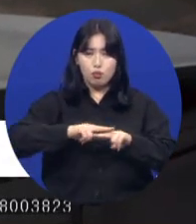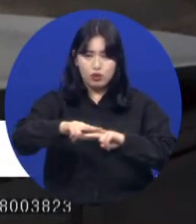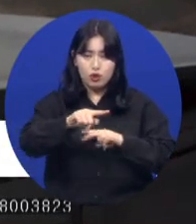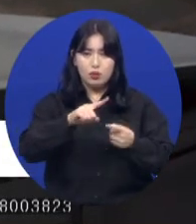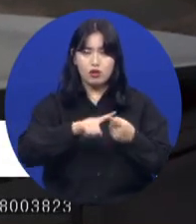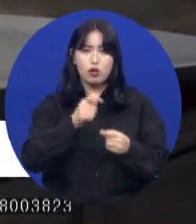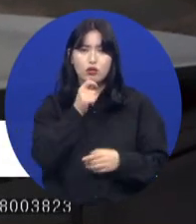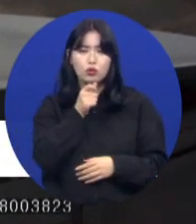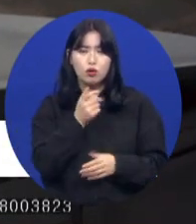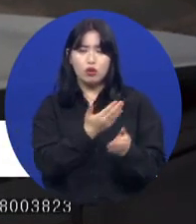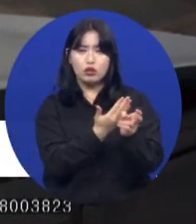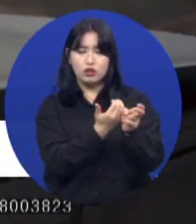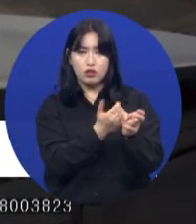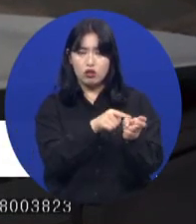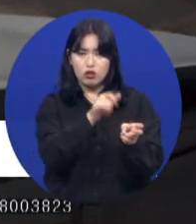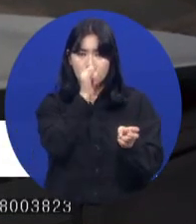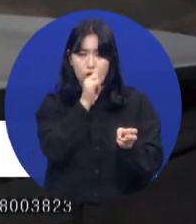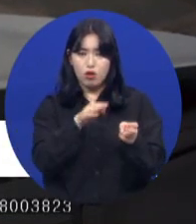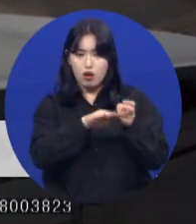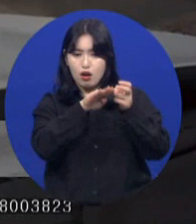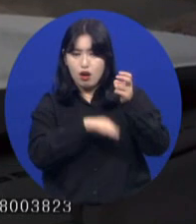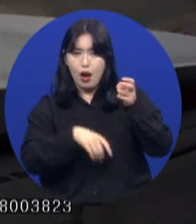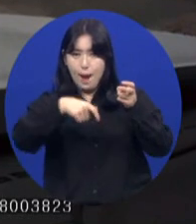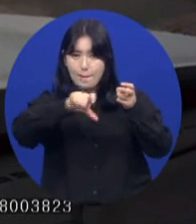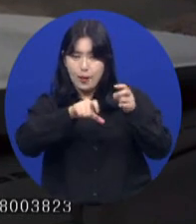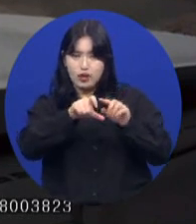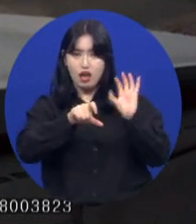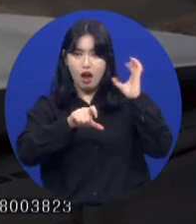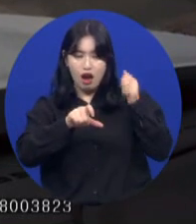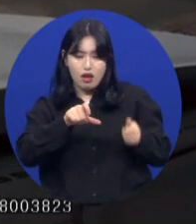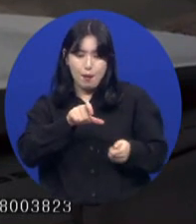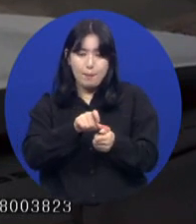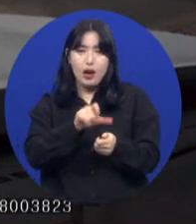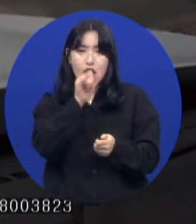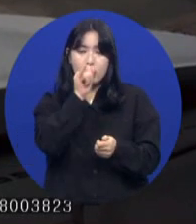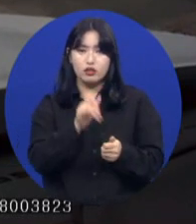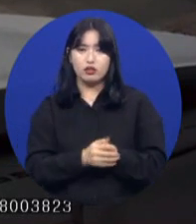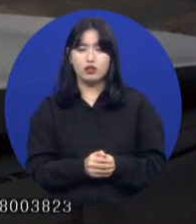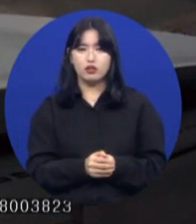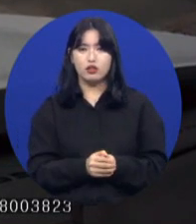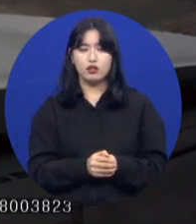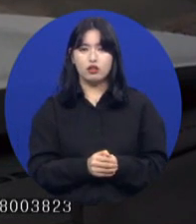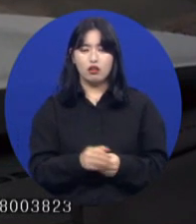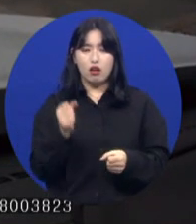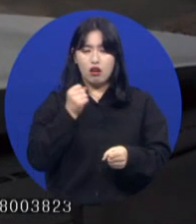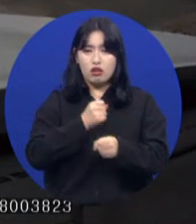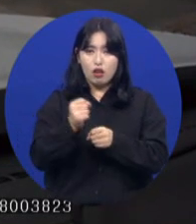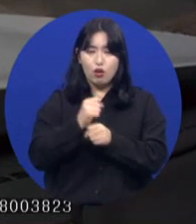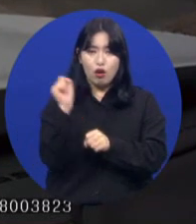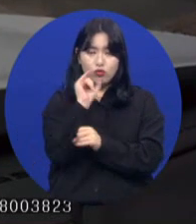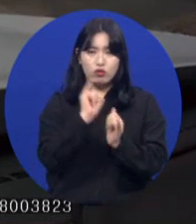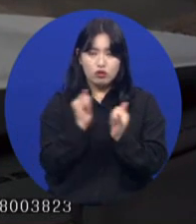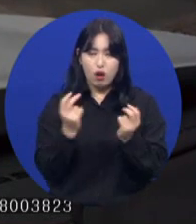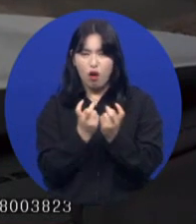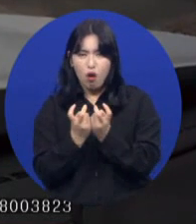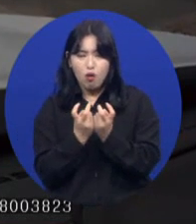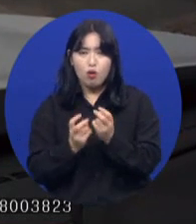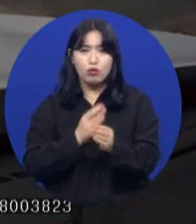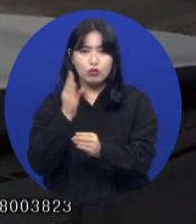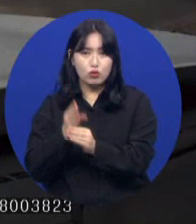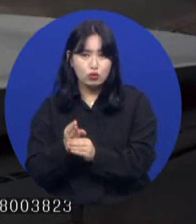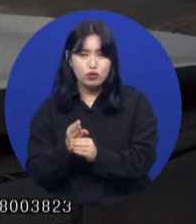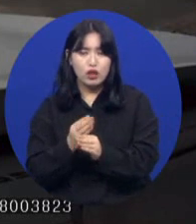소형 트럭 한 대가 서 있고 바퀴 아래쪽에 어린이가 끼어 있습니다. 당황한 트럭 운전자가 어쩔 줄 몰라하는